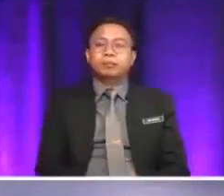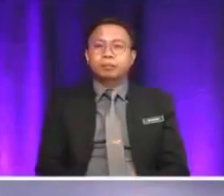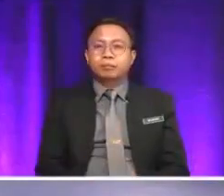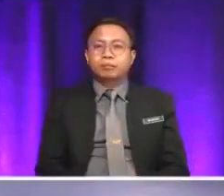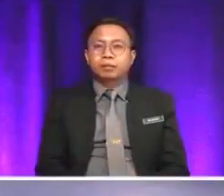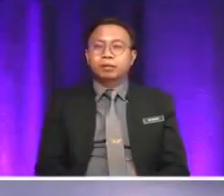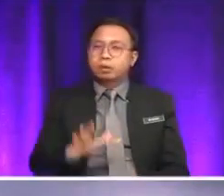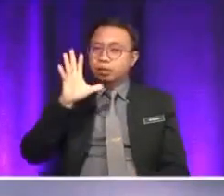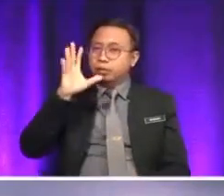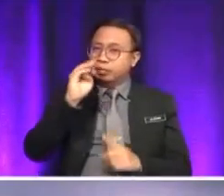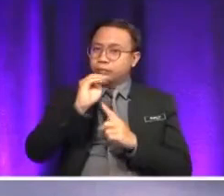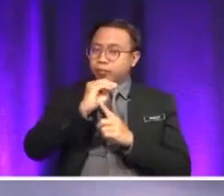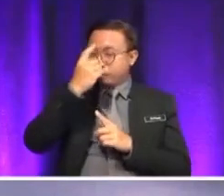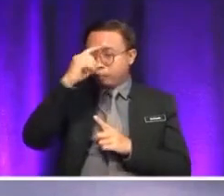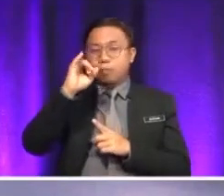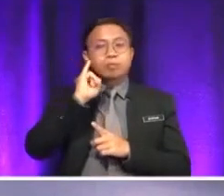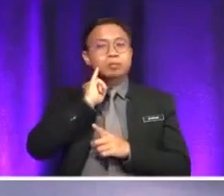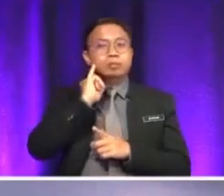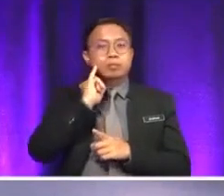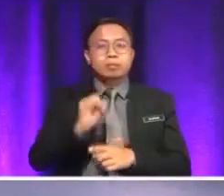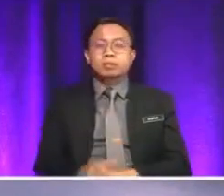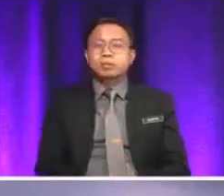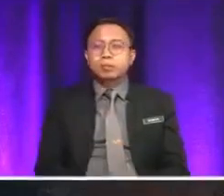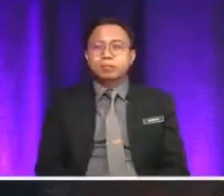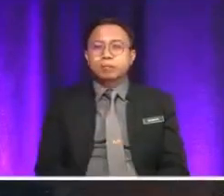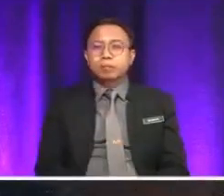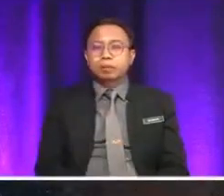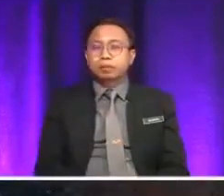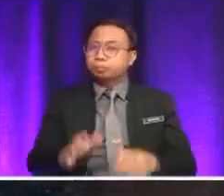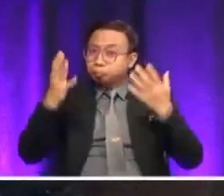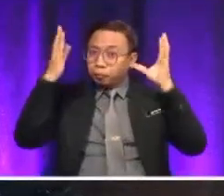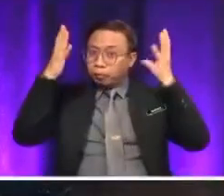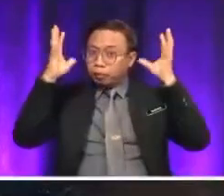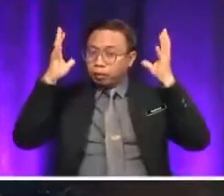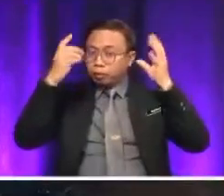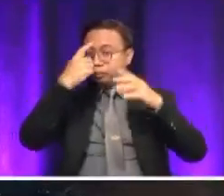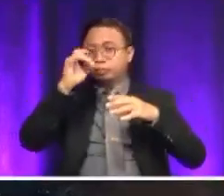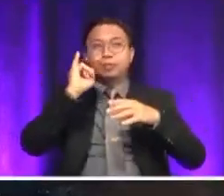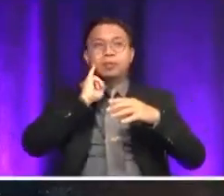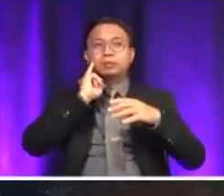Okey, 5 markah untuk Iman. Okey, tepuk tangan untuk Iman. Tepuk tangan Iman, stres pula.